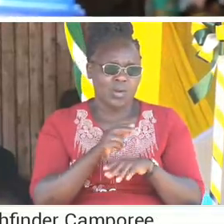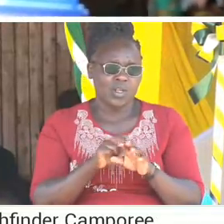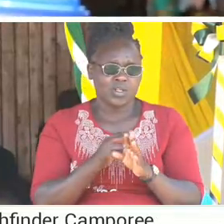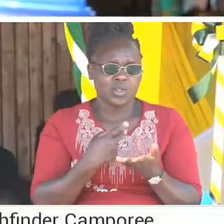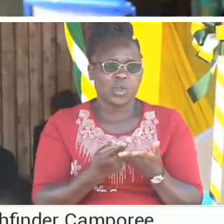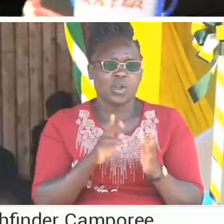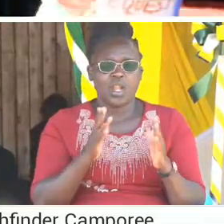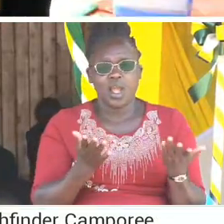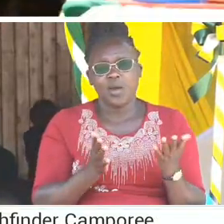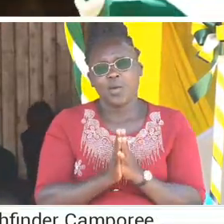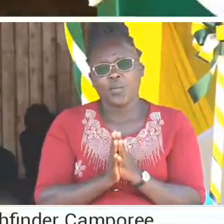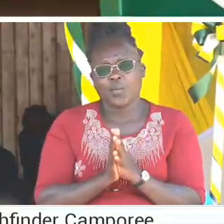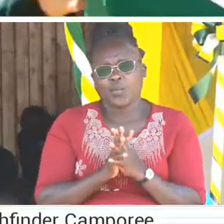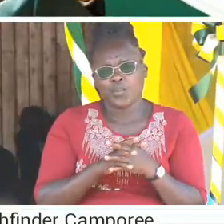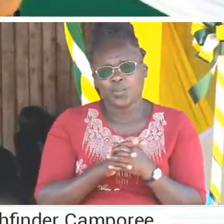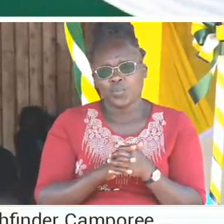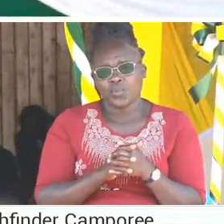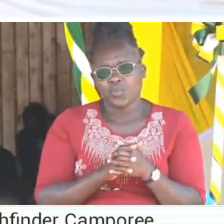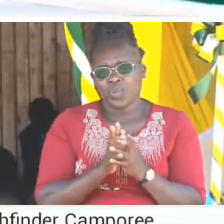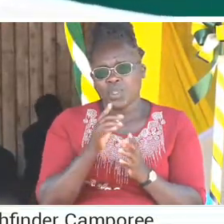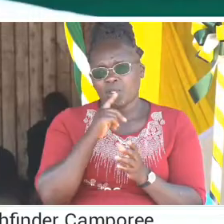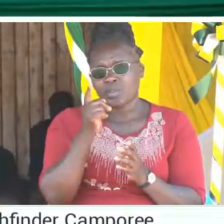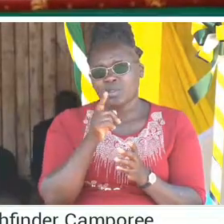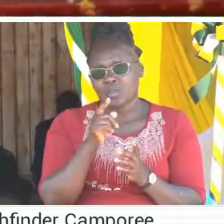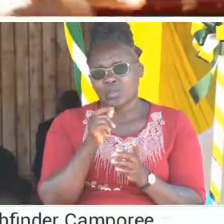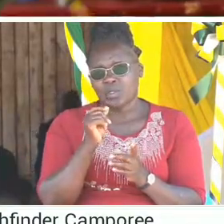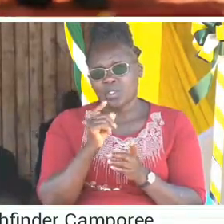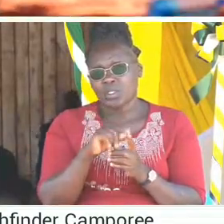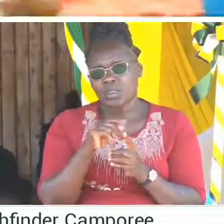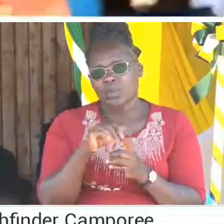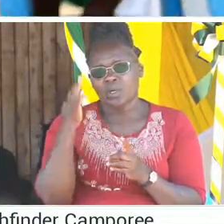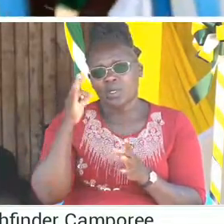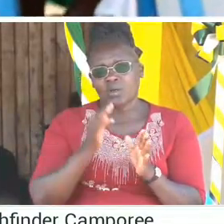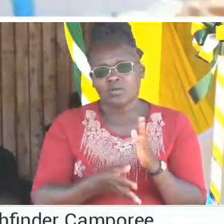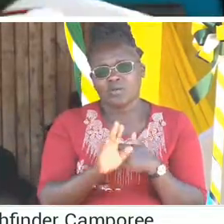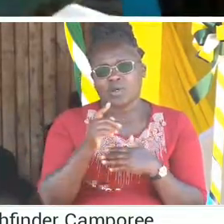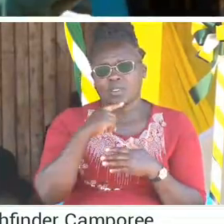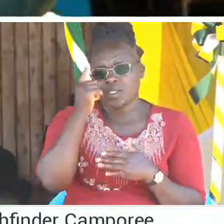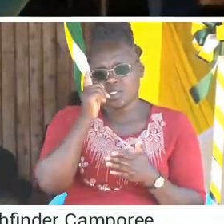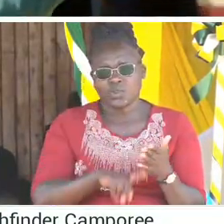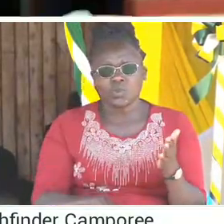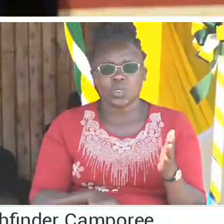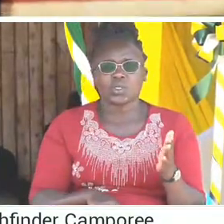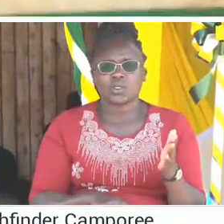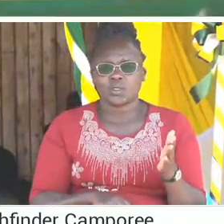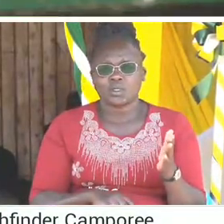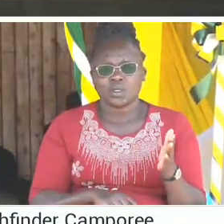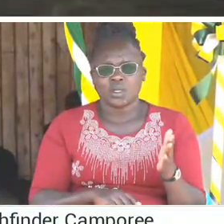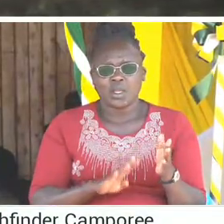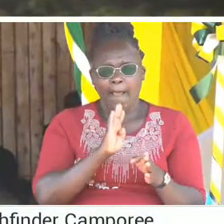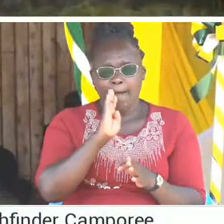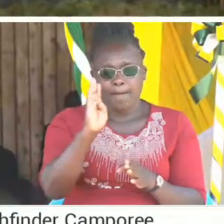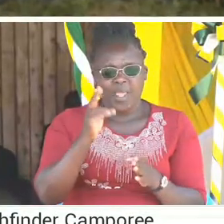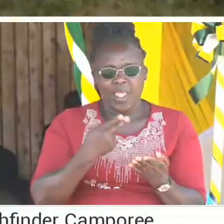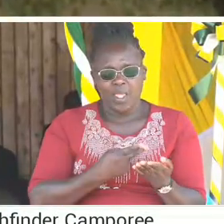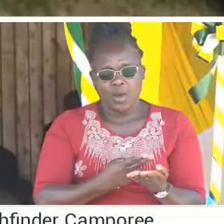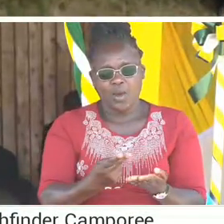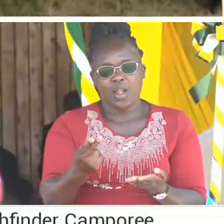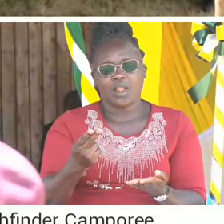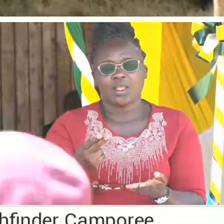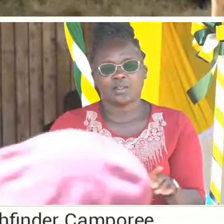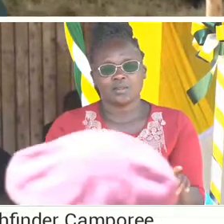takatifu? Na neno la Bwana linasema, iweni watakatifu kama Bwana wenu Mungu alivyo mtakatifu.